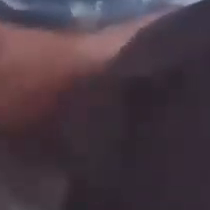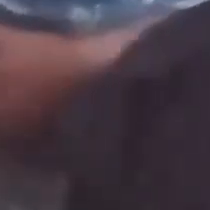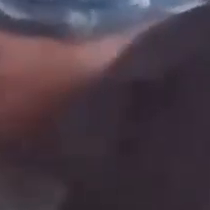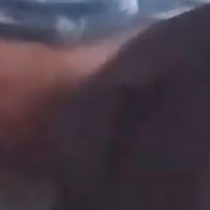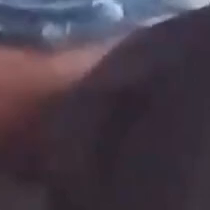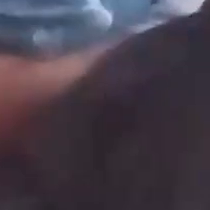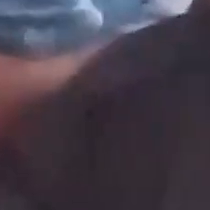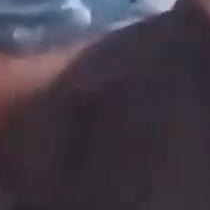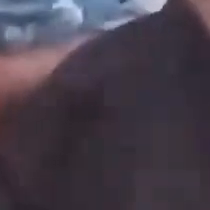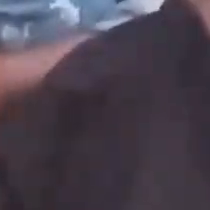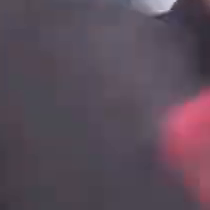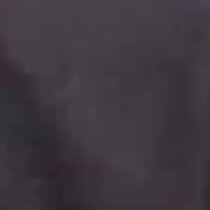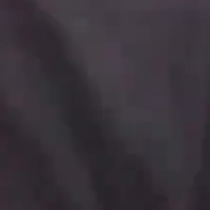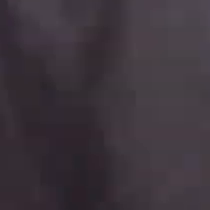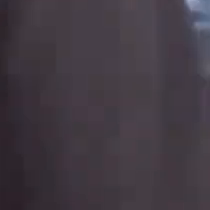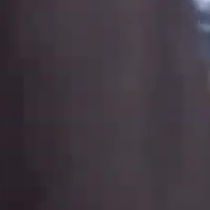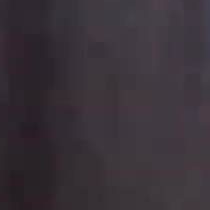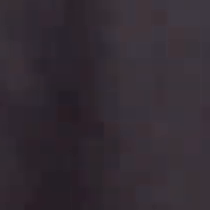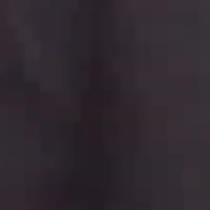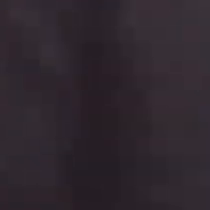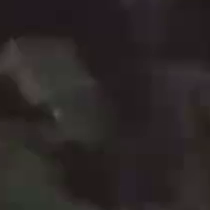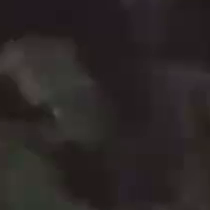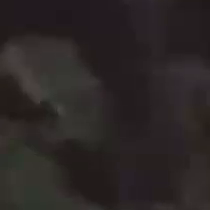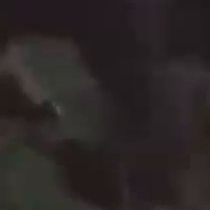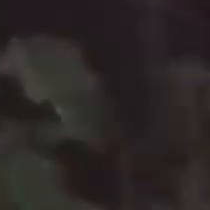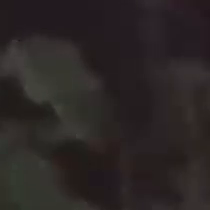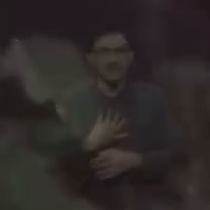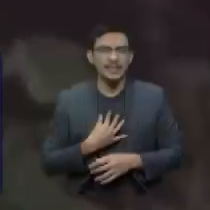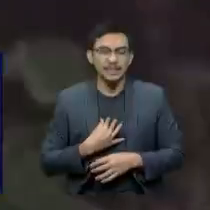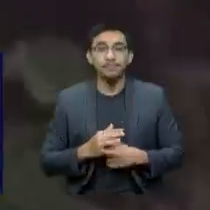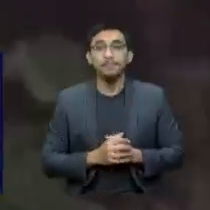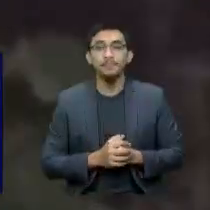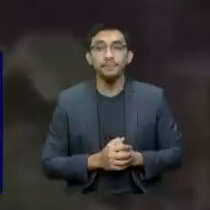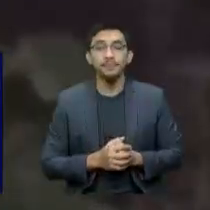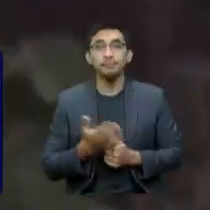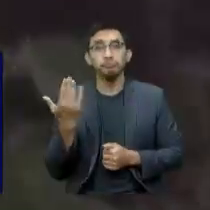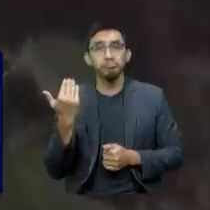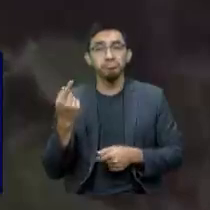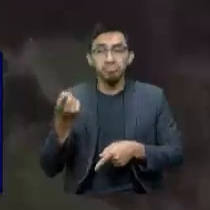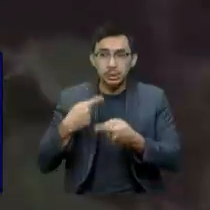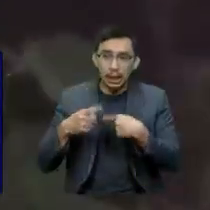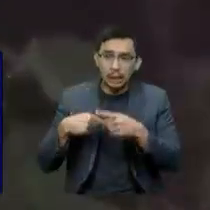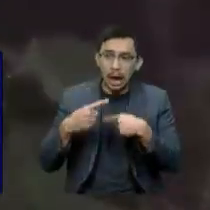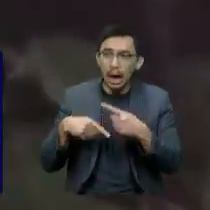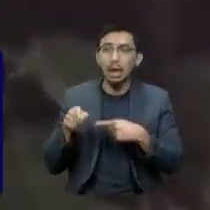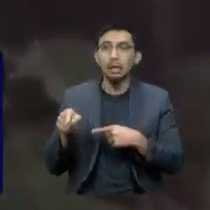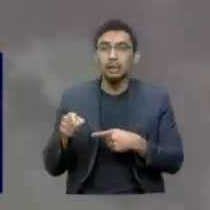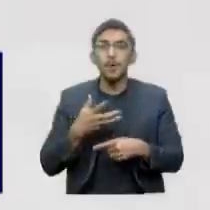Sebelumnya korban pernah cerita ingin pindah ke Jawa agar dekat dengan istri dan anaknya, apalagi sang istri akan melahirkan anak